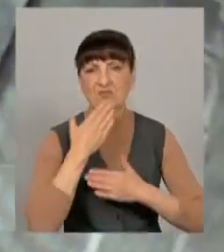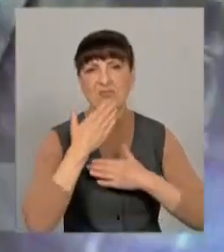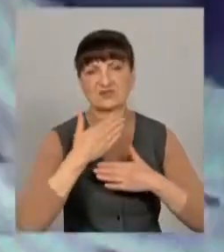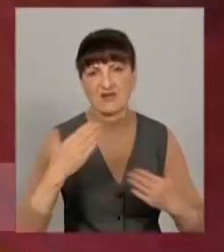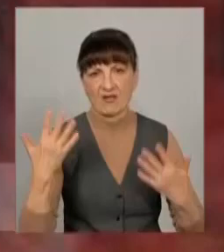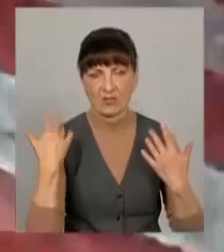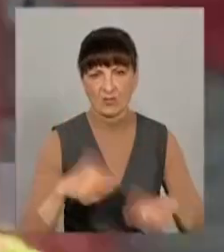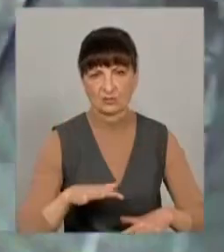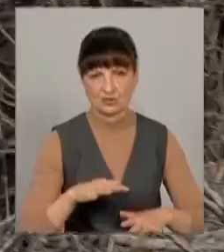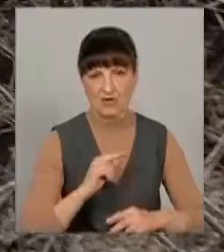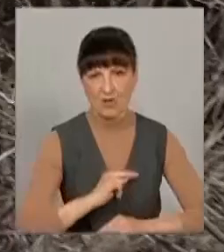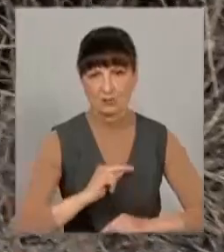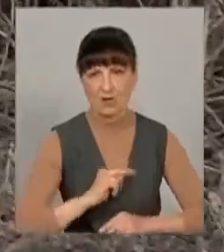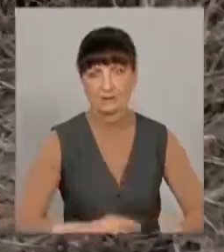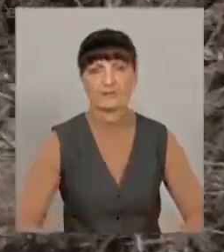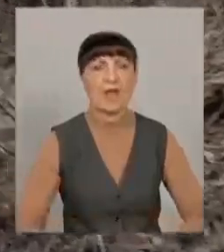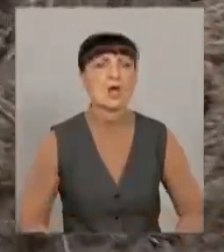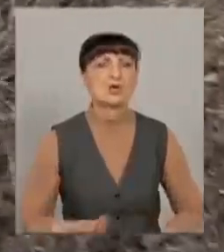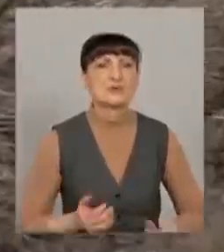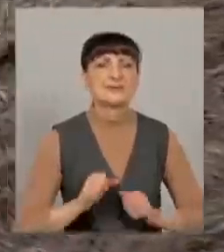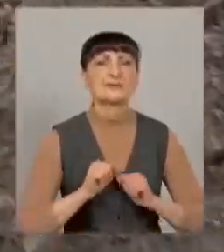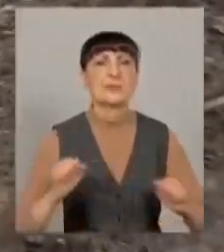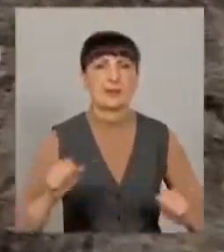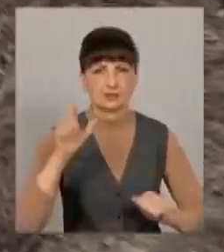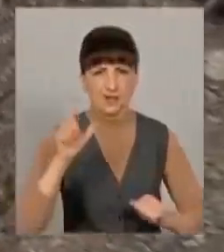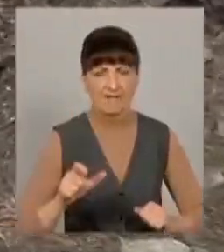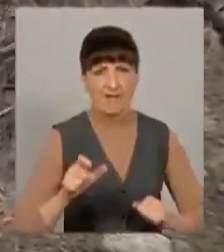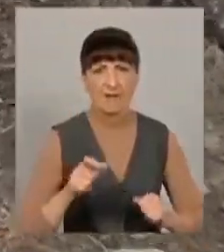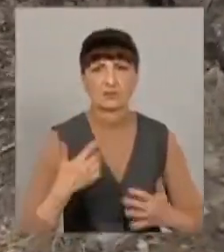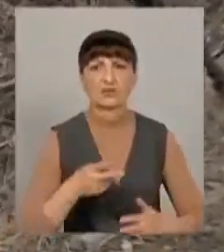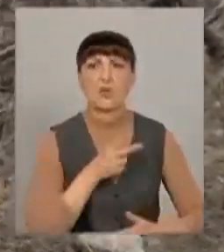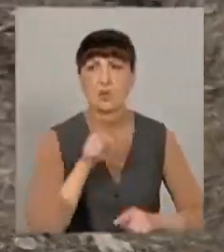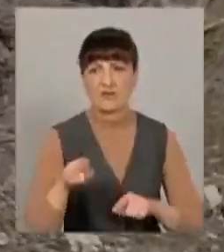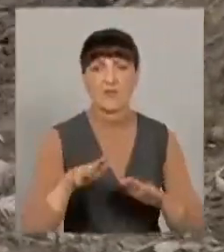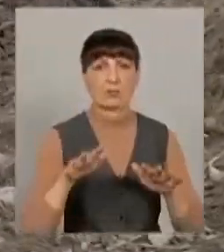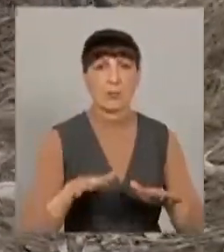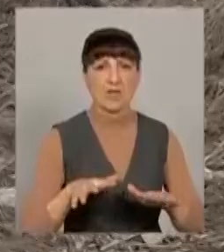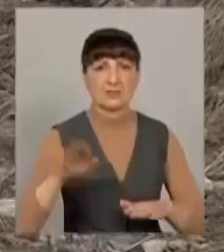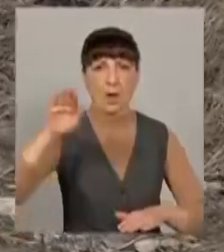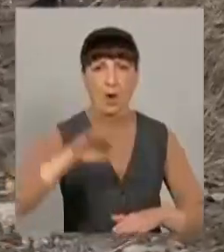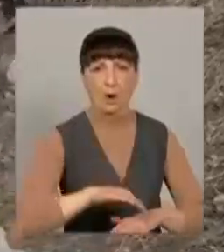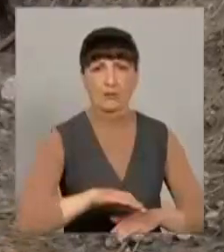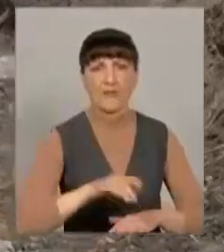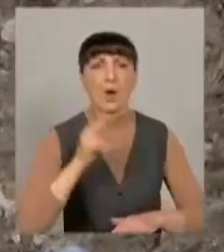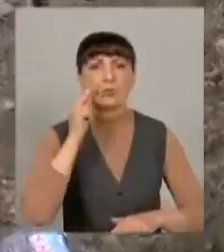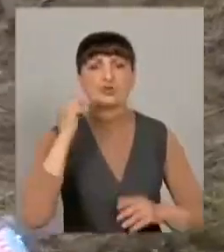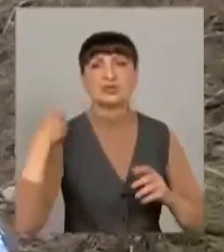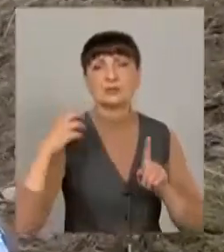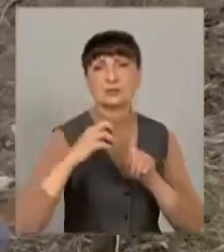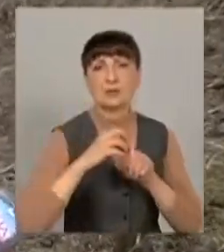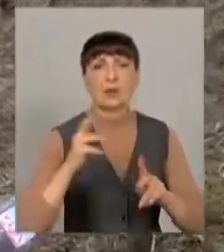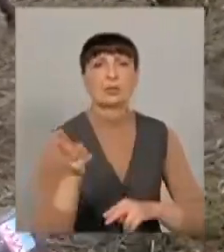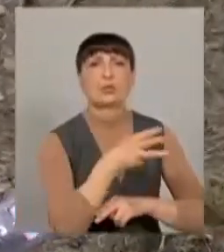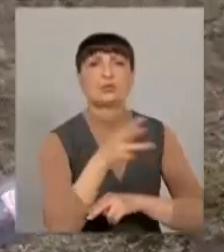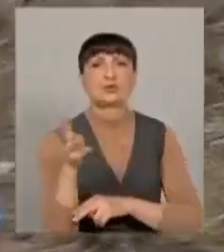последняя служебная миссия. Жизнь бесстрашного Арслана Курманбекова оборвалась на этом склоне. Спасатель с ранцем на спине тушил пожар.